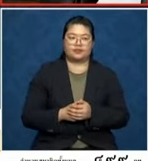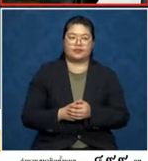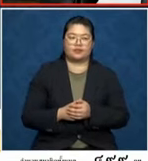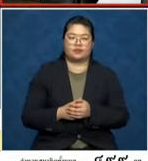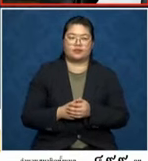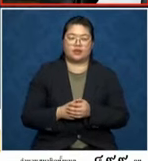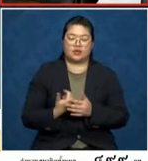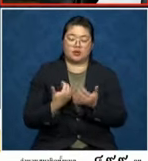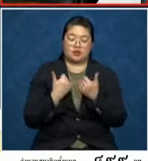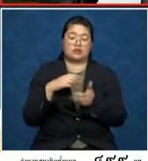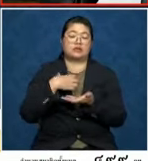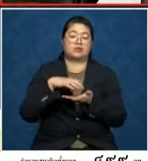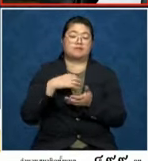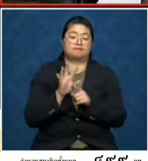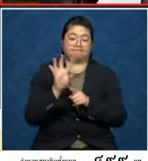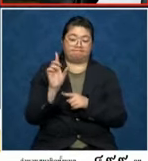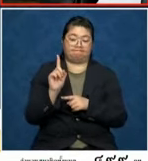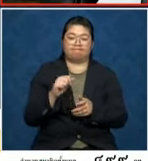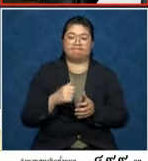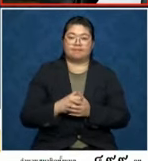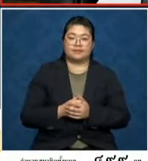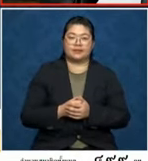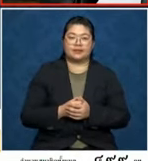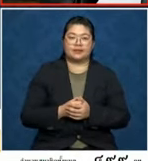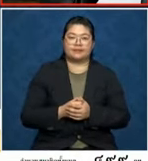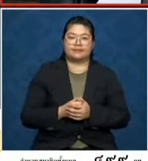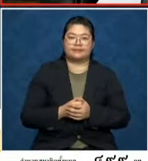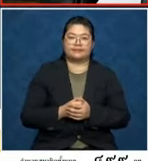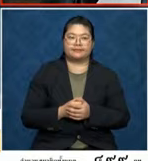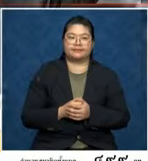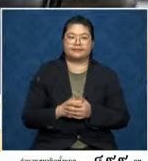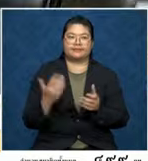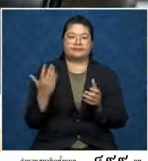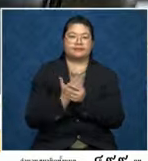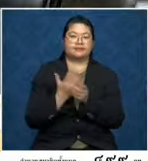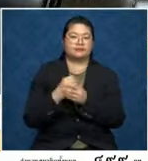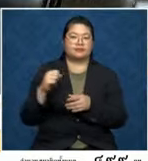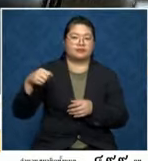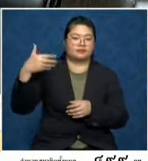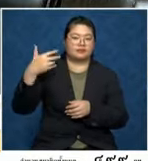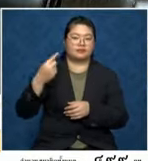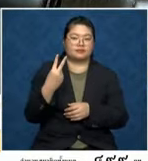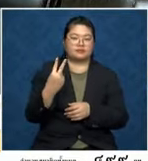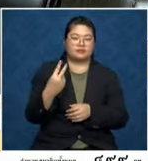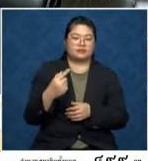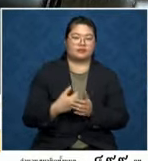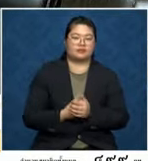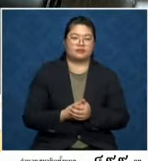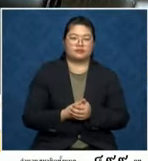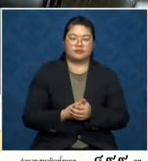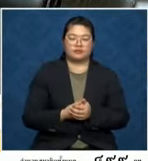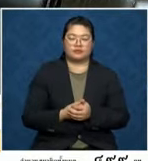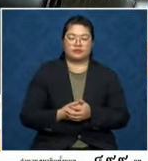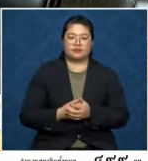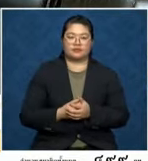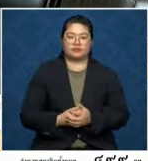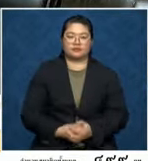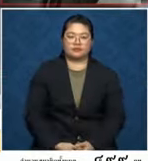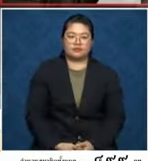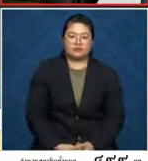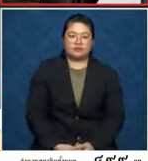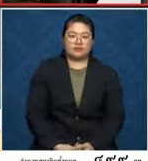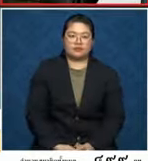งนะครับก็ขอสไลด์ที่2นะครับสไลด์ที่2หน้าที่2เลยครับ